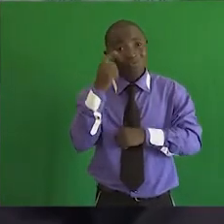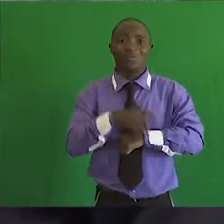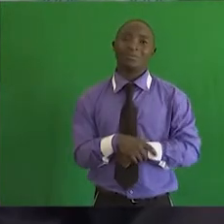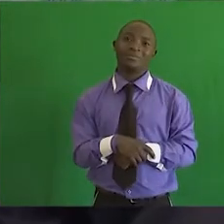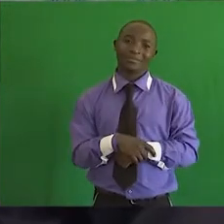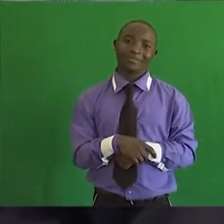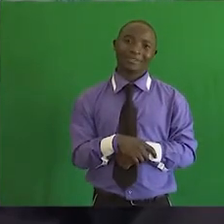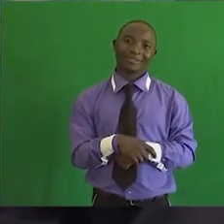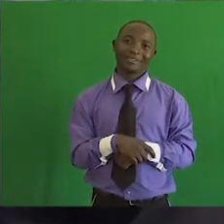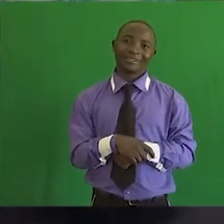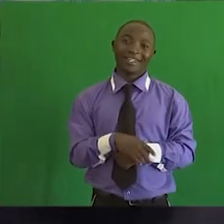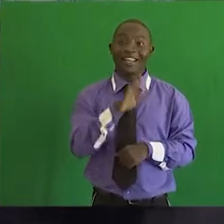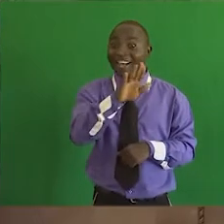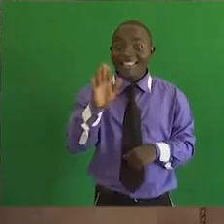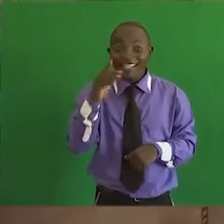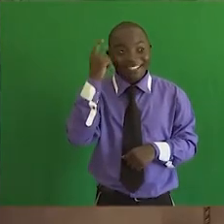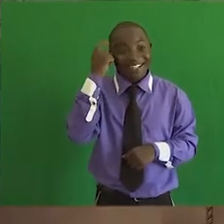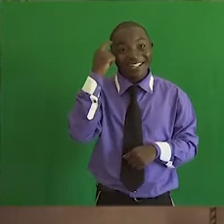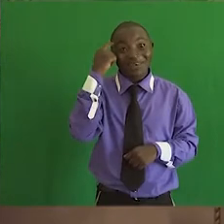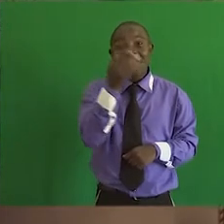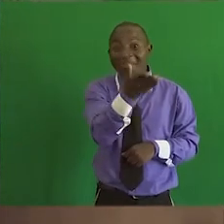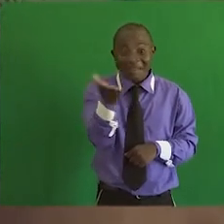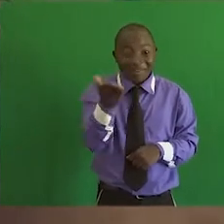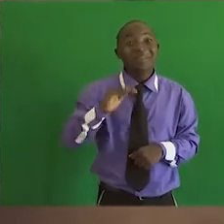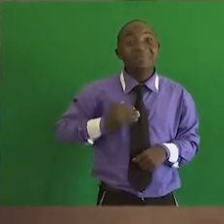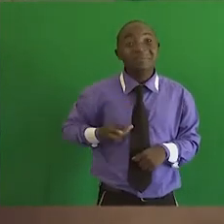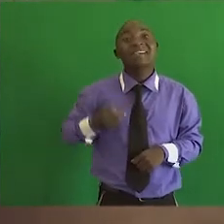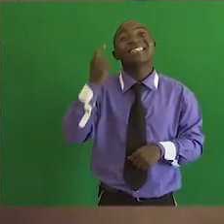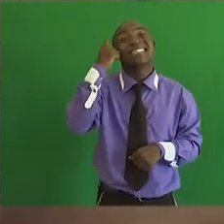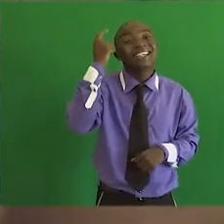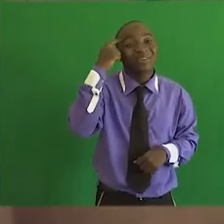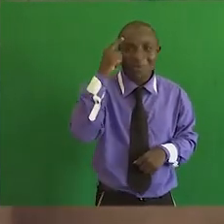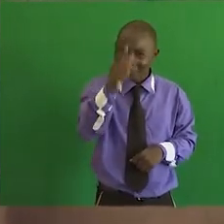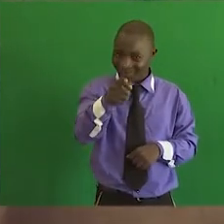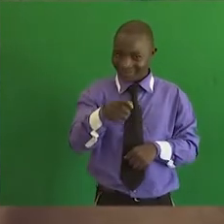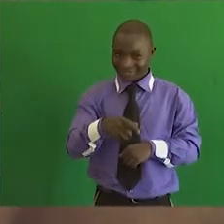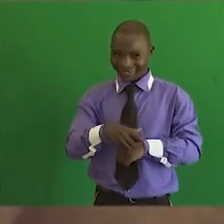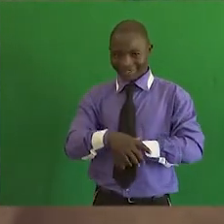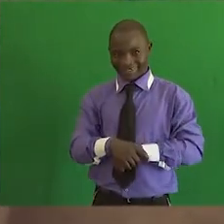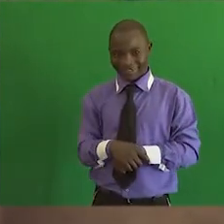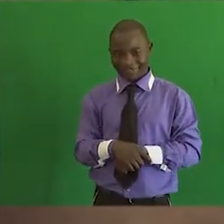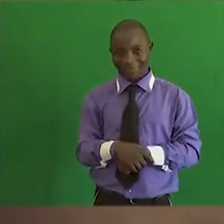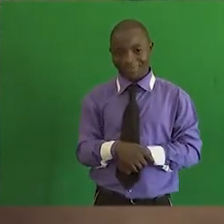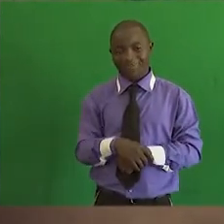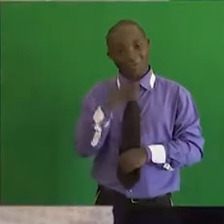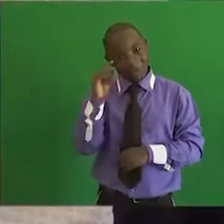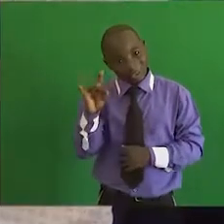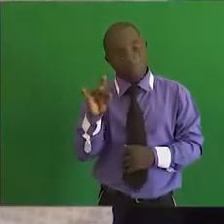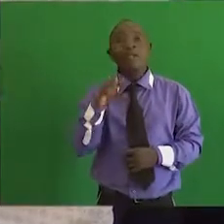kuti Muroora uyezve ndiye amwene. Kana mambo ataura vanhu vataura vauchirema uko.